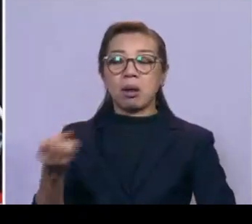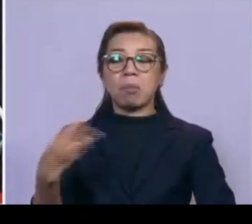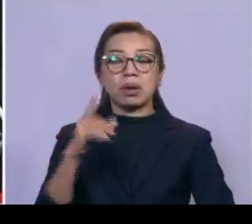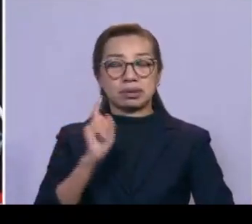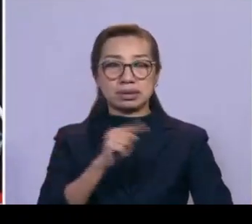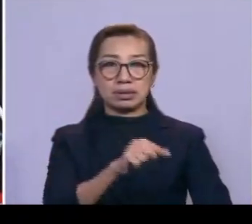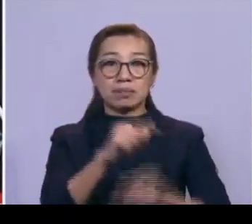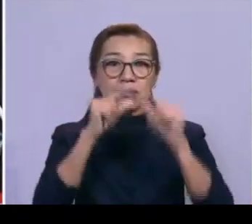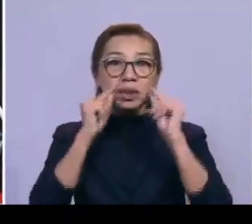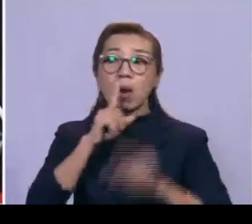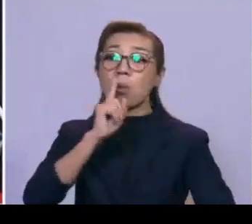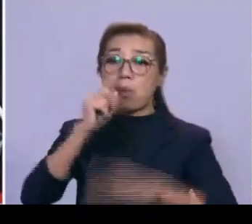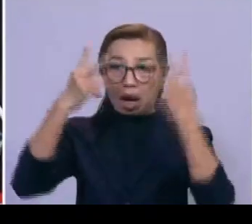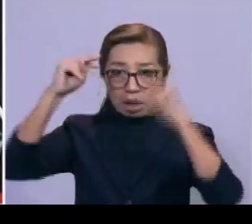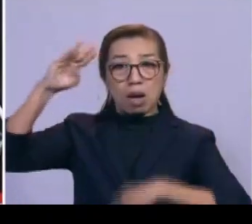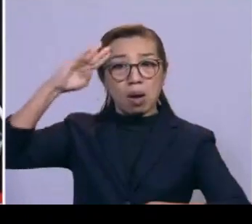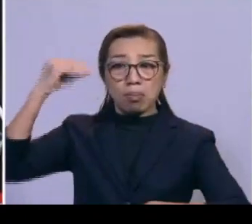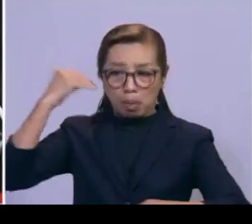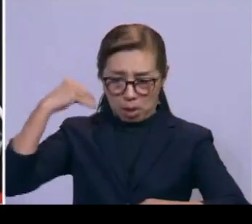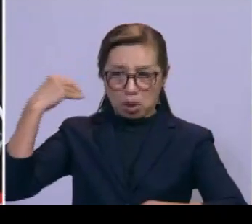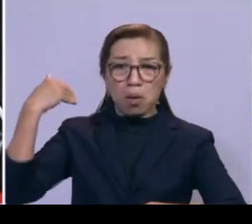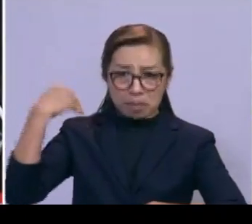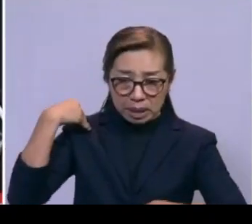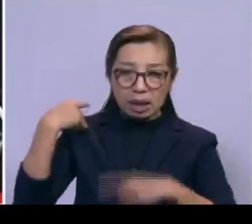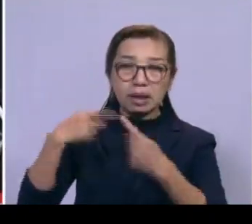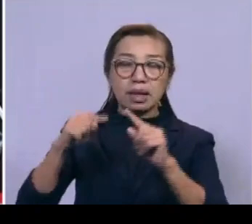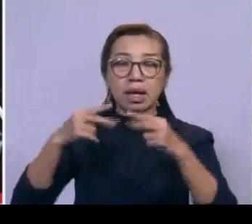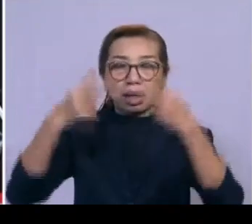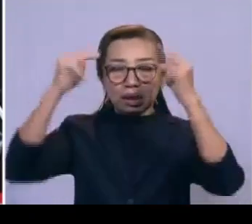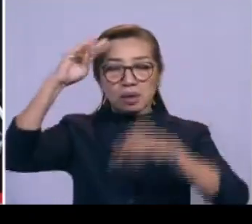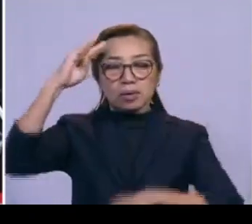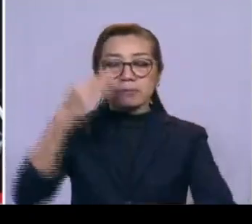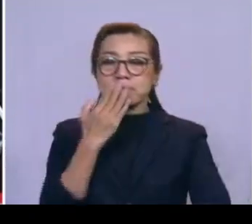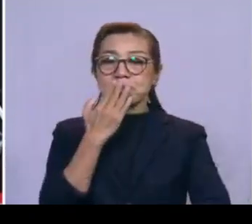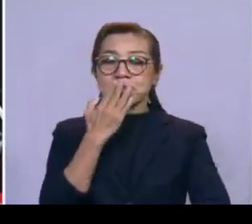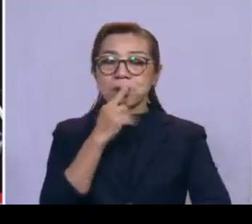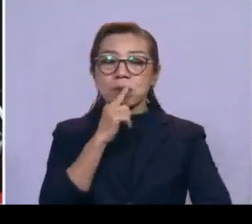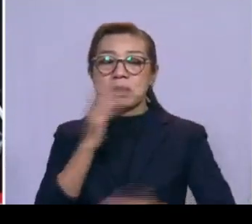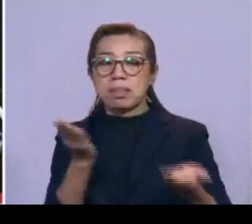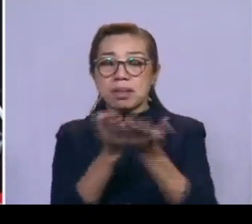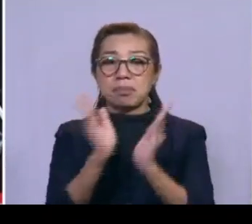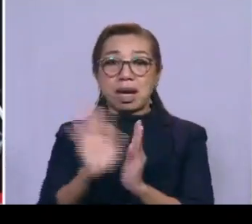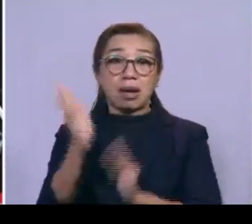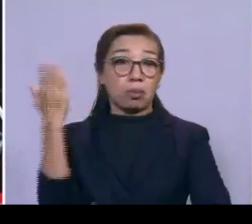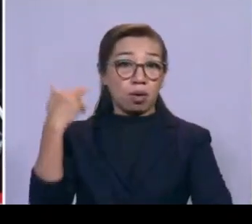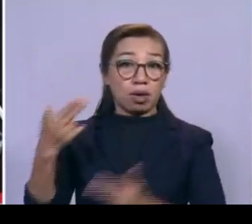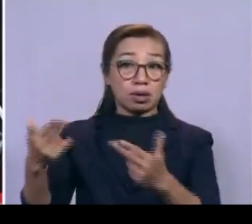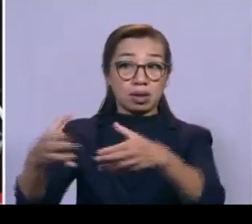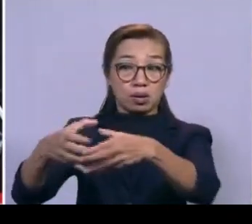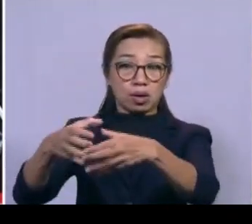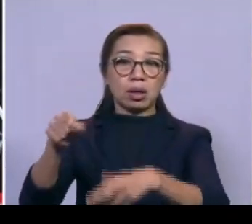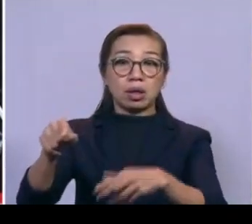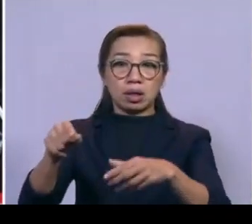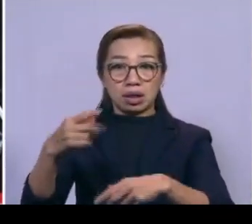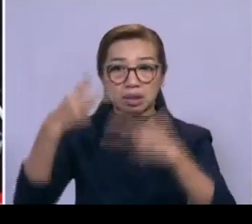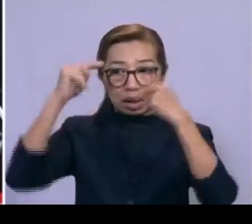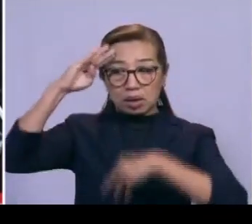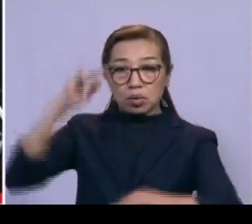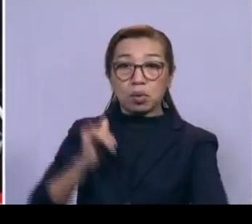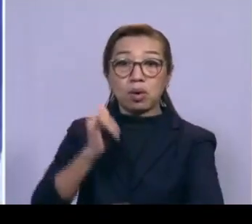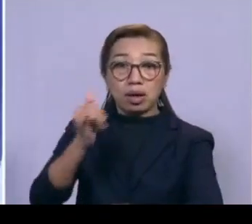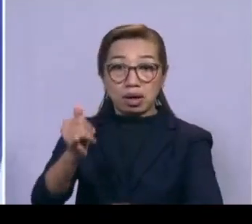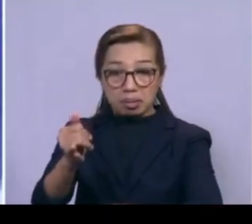พากษ์วิจารณ์ให้เสียหายมาก็เยอะแต่พลเอกประยุทธ์เนี่ยไม่ได้ตอบโต้วันที่เปิดตัวเข้าพรรครวมไทยสร้างชาติคุณชูวิทย์ยังมา